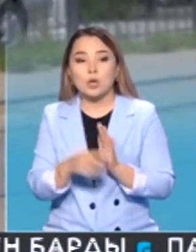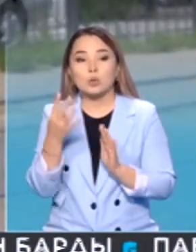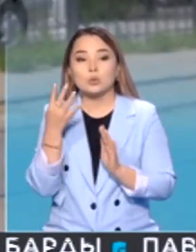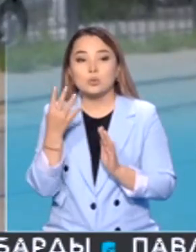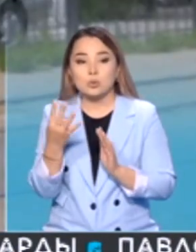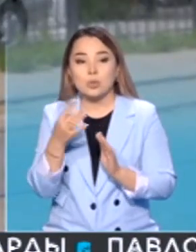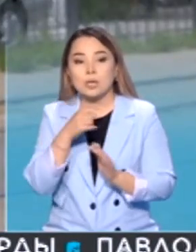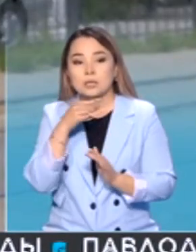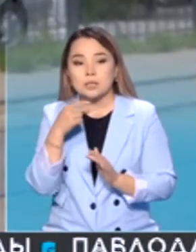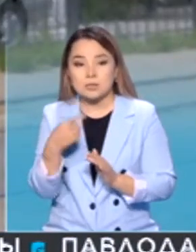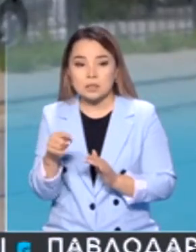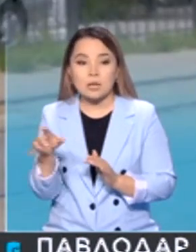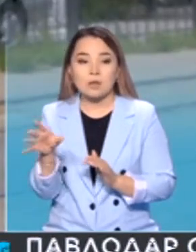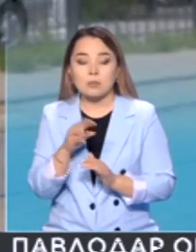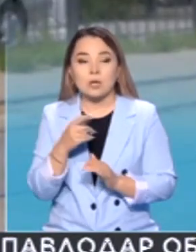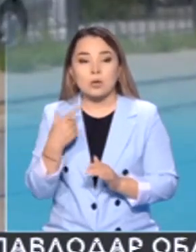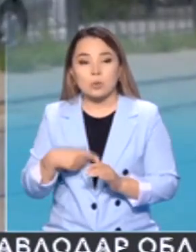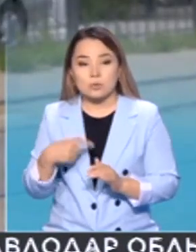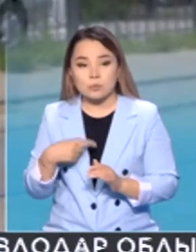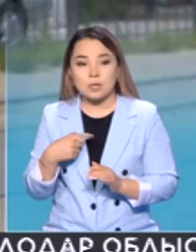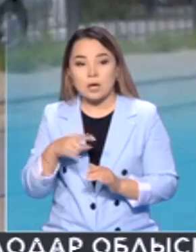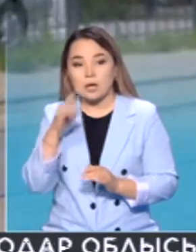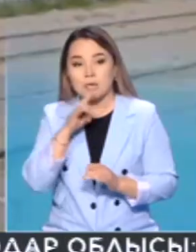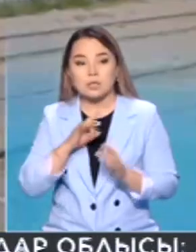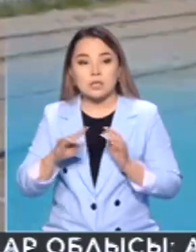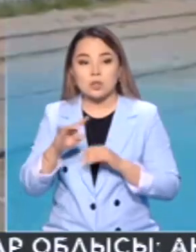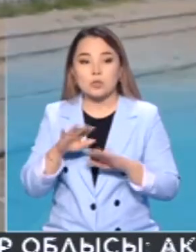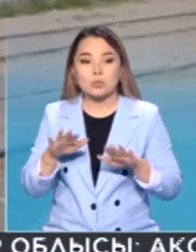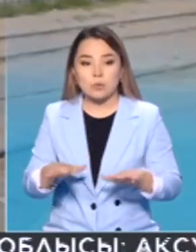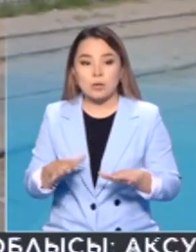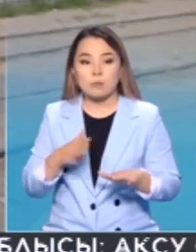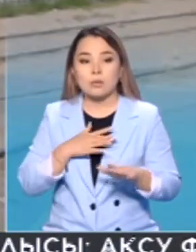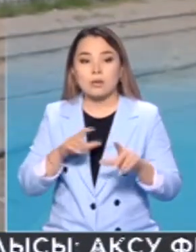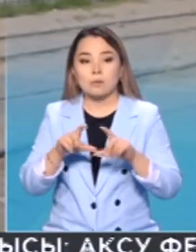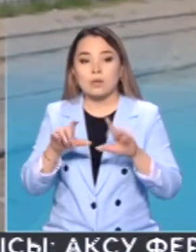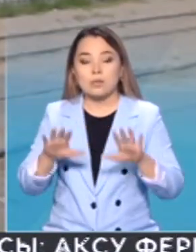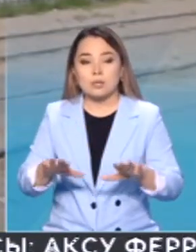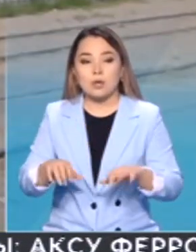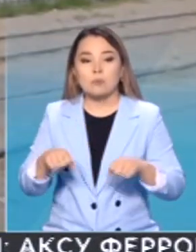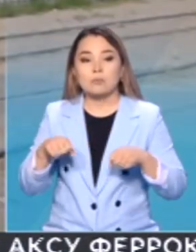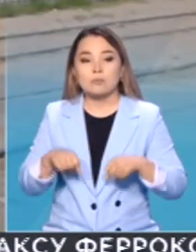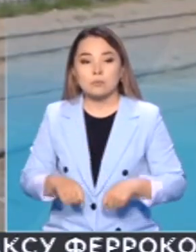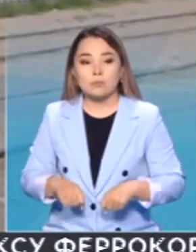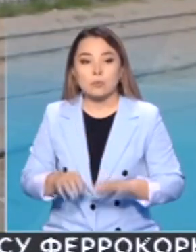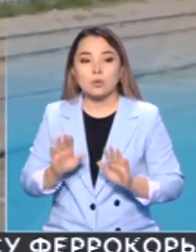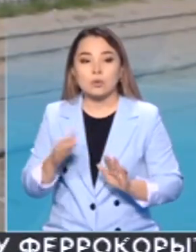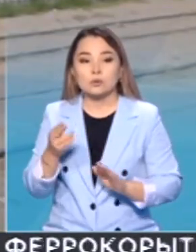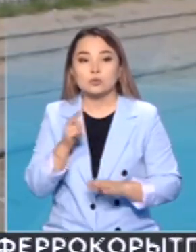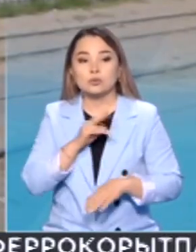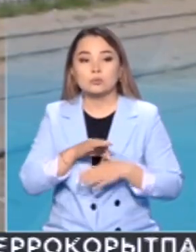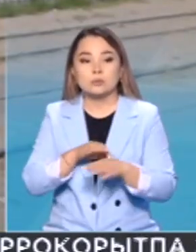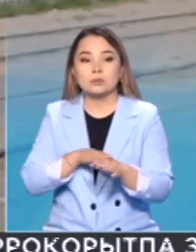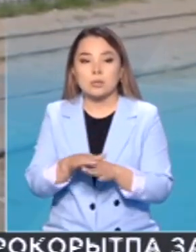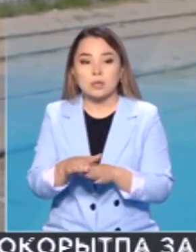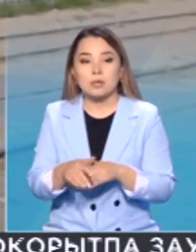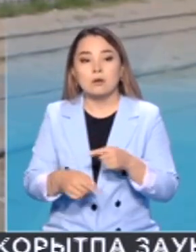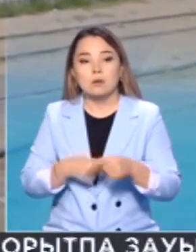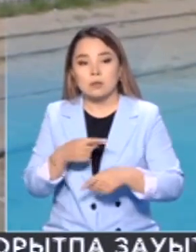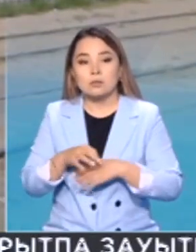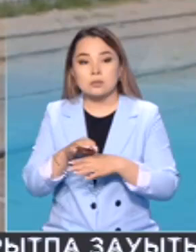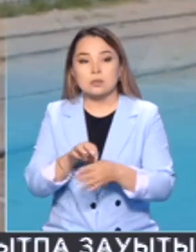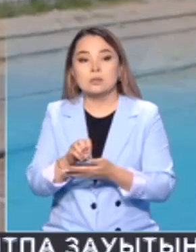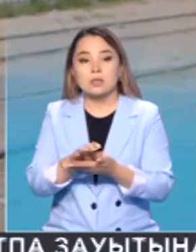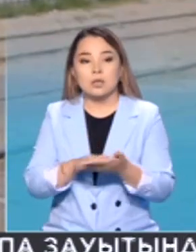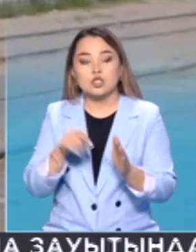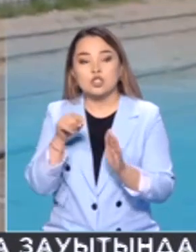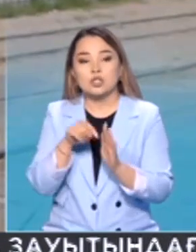Ресейден, 10-гісі бәрі өзіміздікі, Қазақстан Республикасындікі. Біздің мекемеміздің құзыретінде тек қана сол жұмыстан шығару, ары қарай өзі